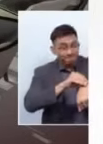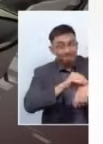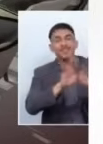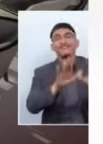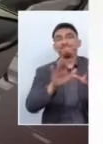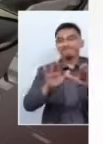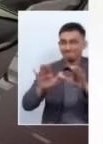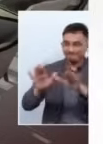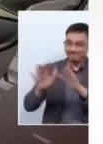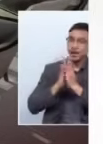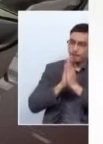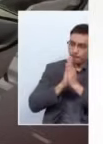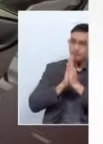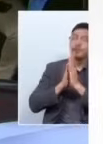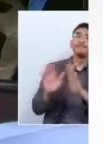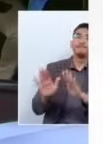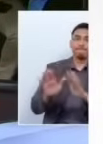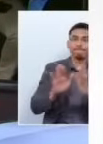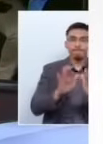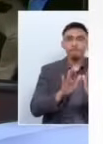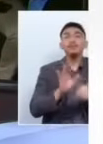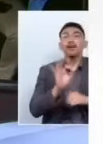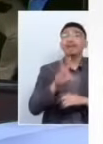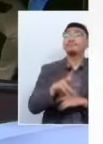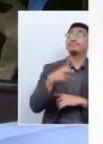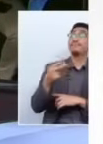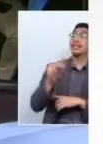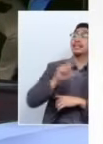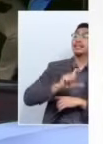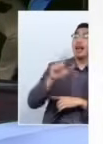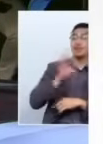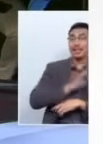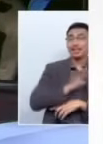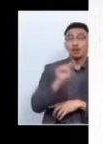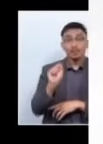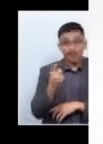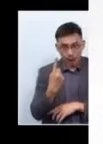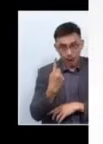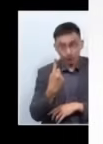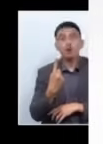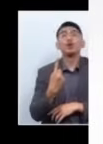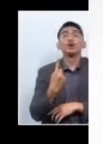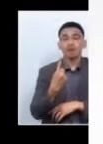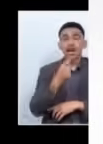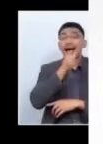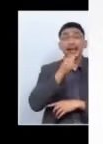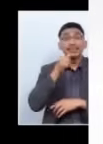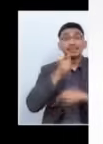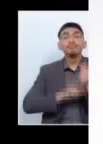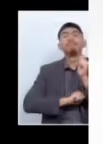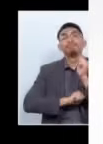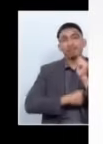sifatnya memanas gitu, itu sesuatu yang sifatnya temporal saja. Tapi secara umum lebih suka sesuatu yang